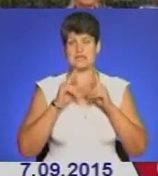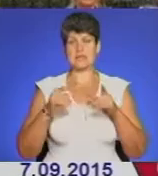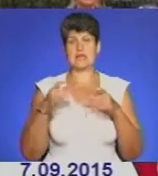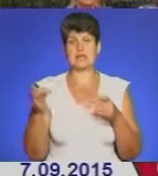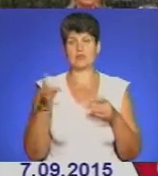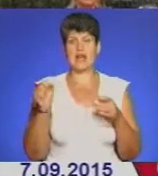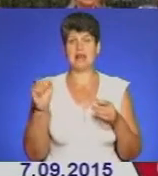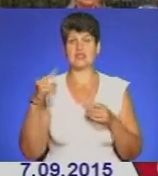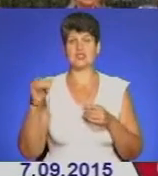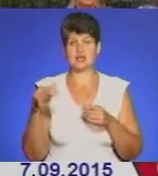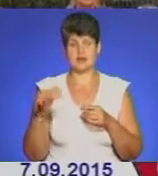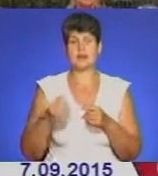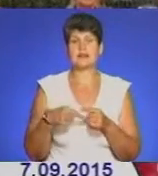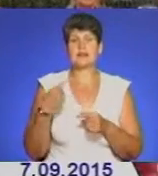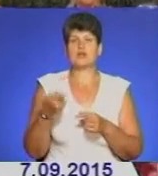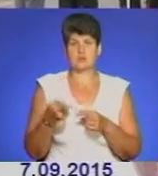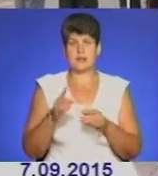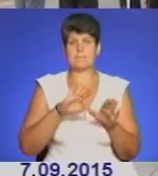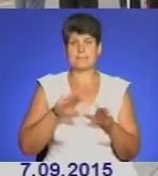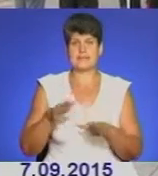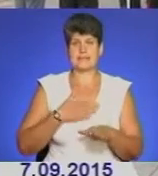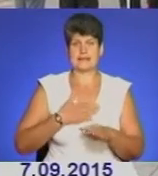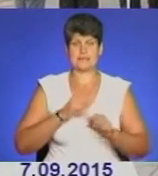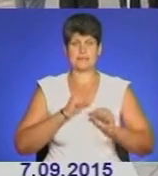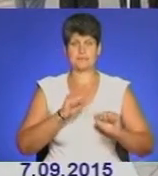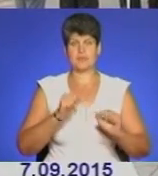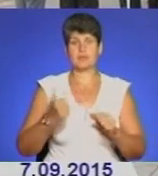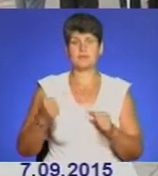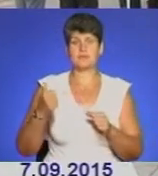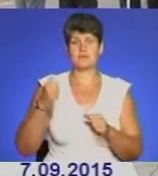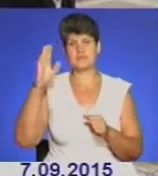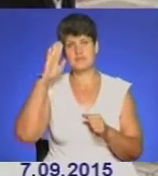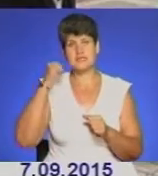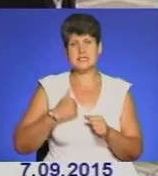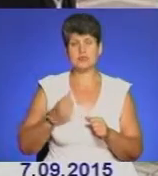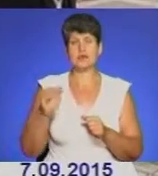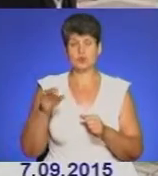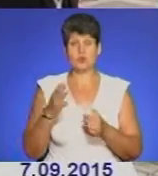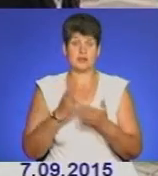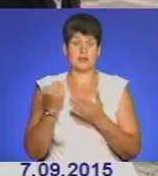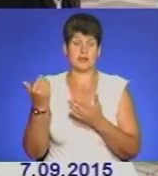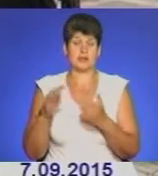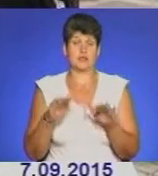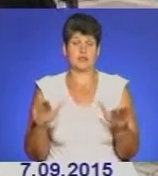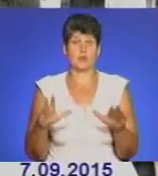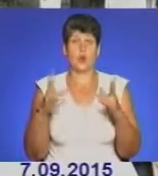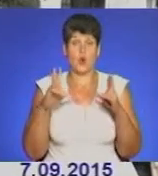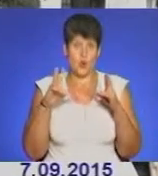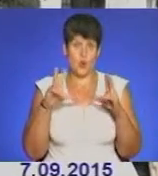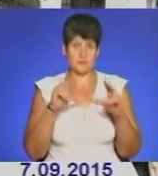що наступними, пам'ятаєте, після наших героїв, бійців АТО, будуть їхні діти. І знову ж, обіцянка була,